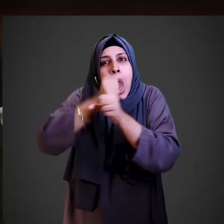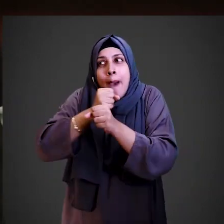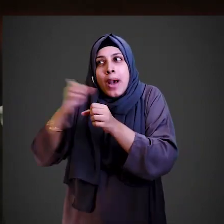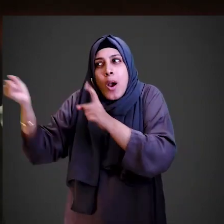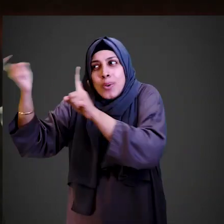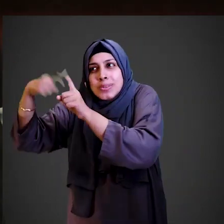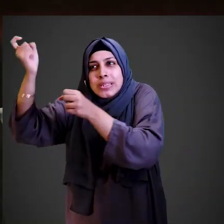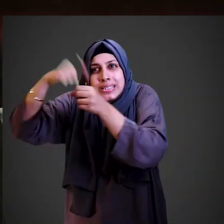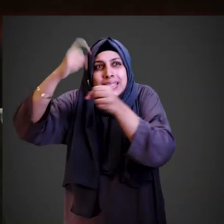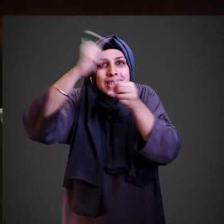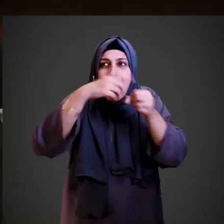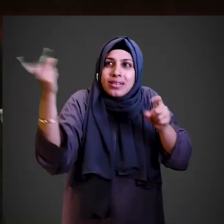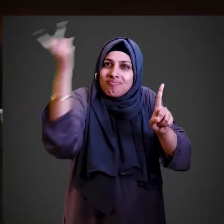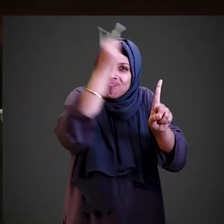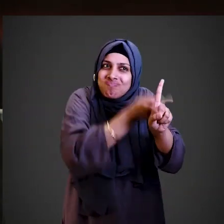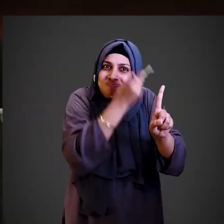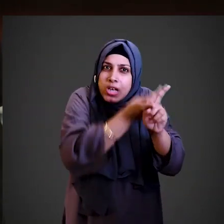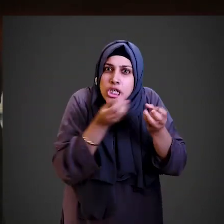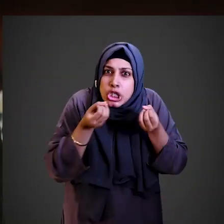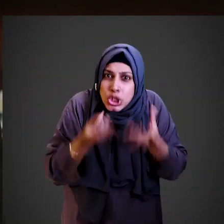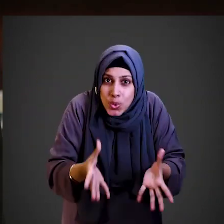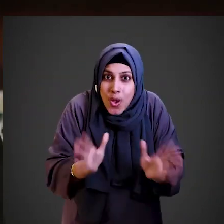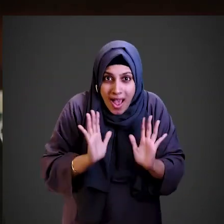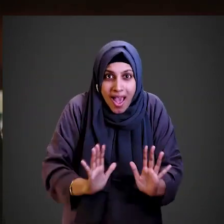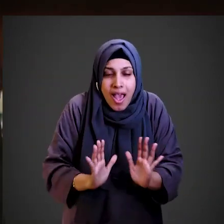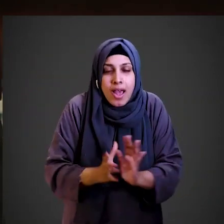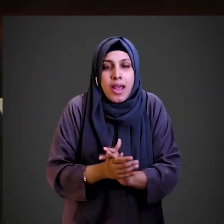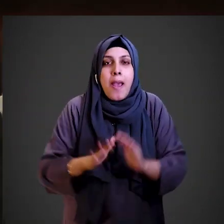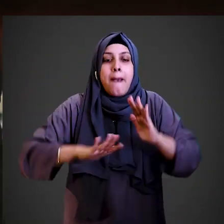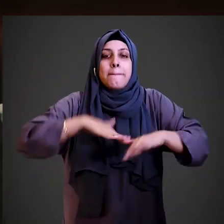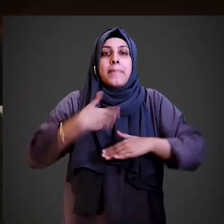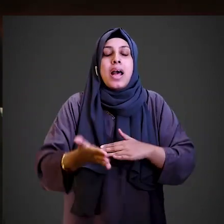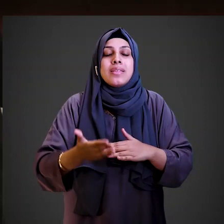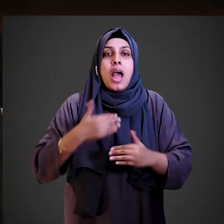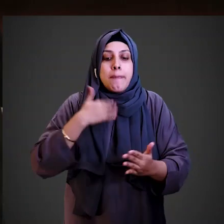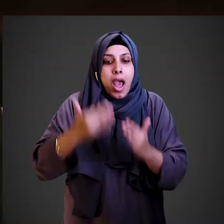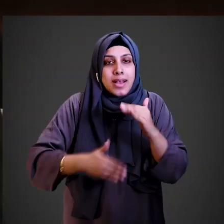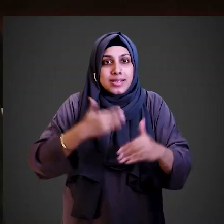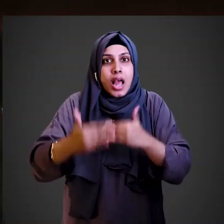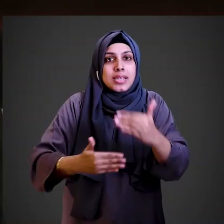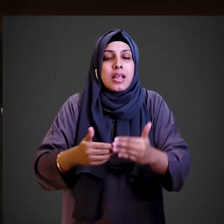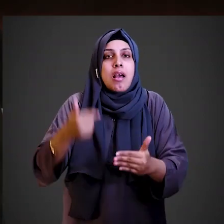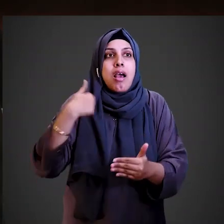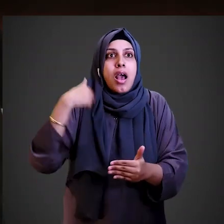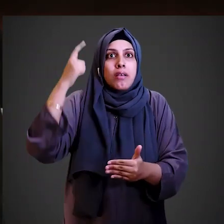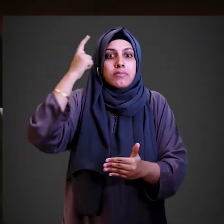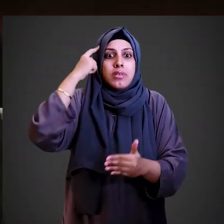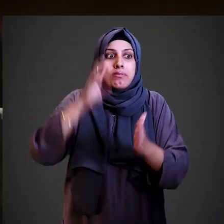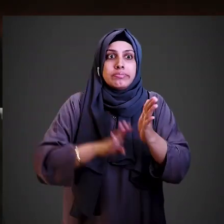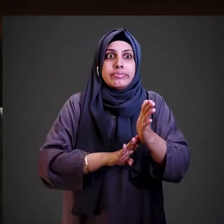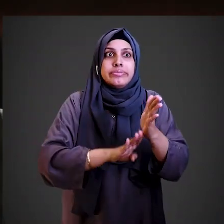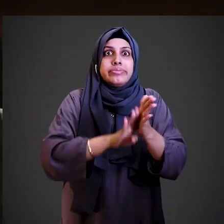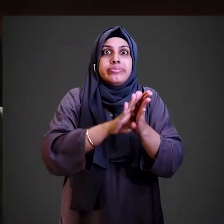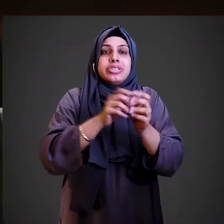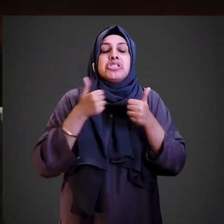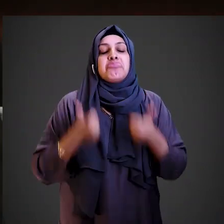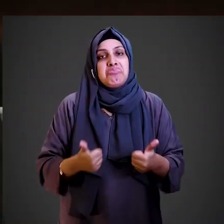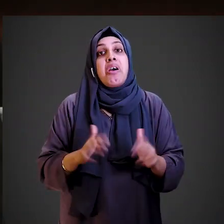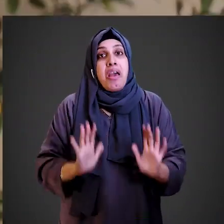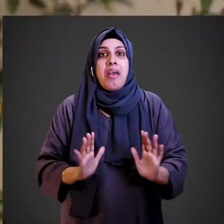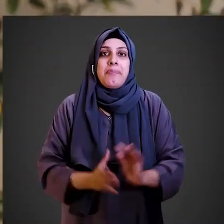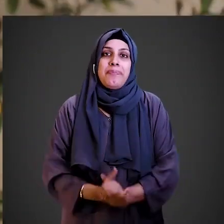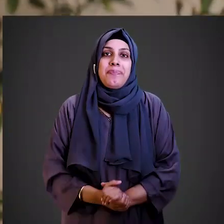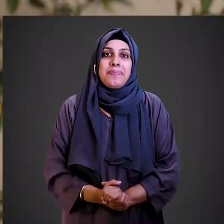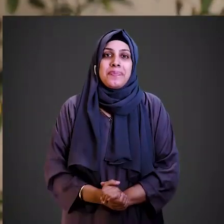اپنی فارمل اکانومی کا، وہ جو کہ انفارمل اکانومی ہے، فارمل اکانومی میں بدل جائے، تو ایک ہماری گروتھ ایسٹیمیٹس جمپ کر